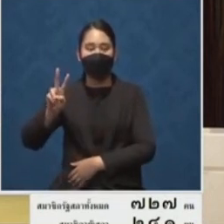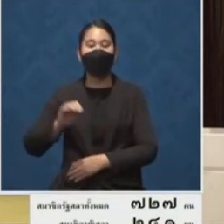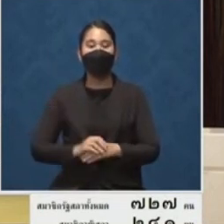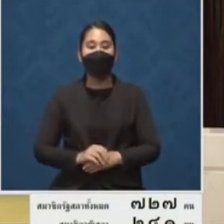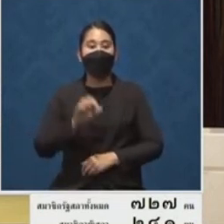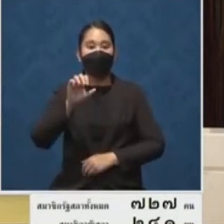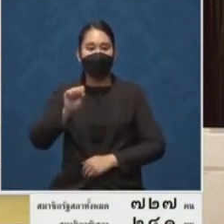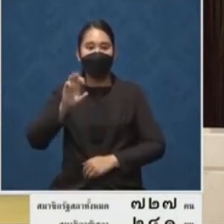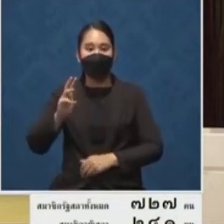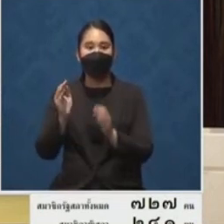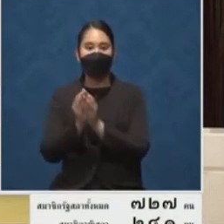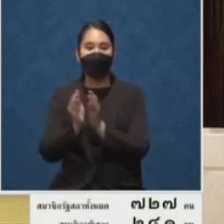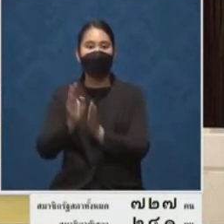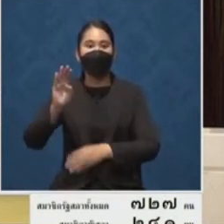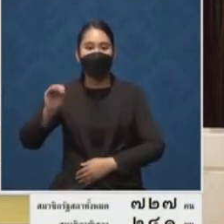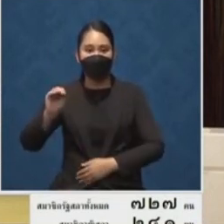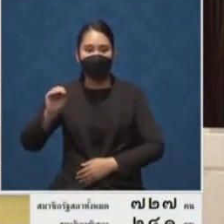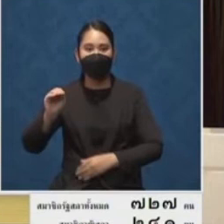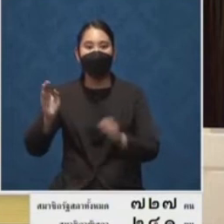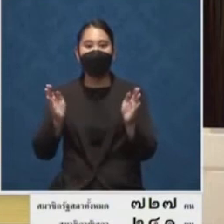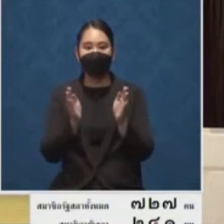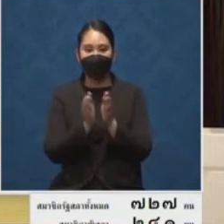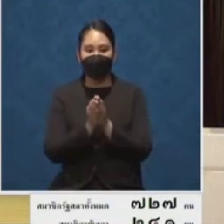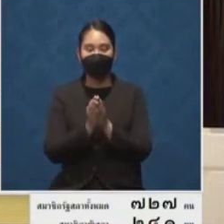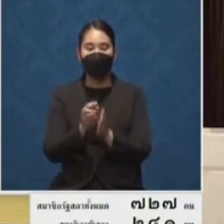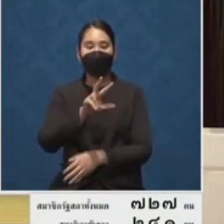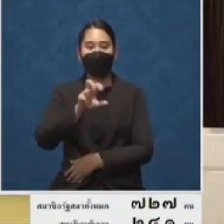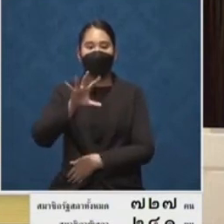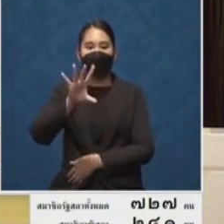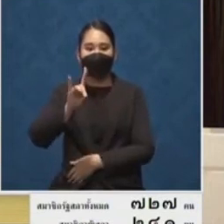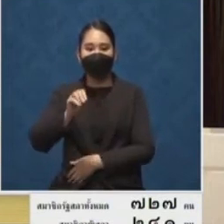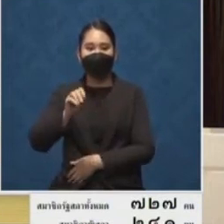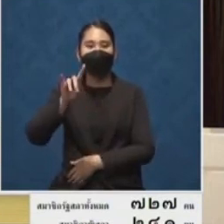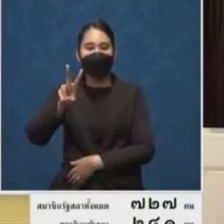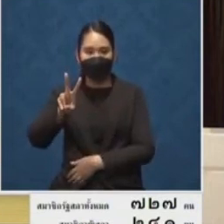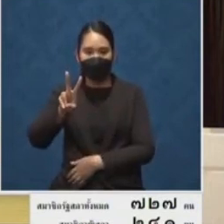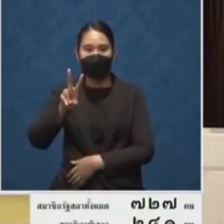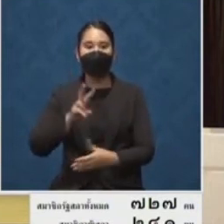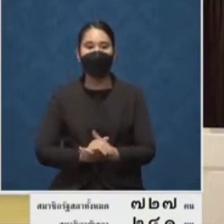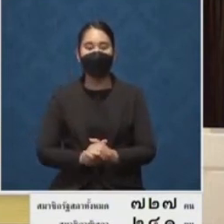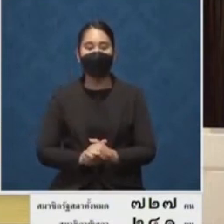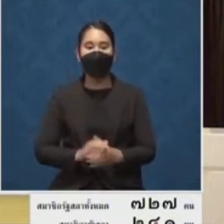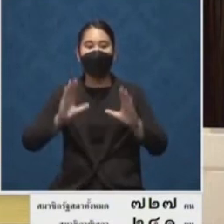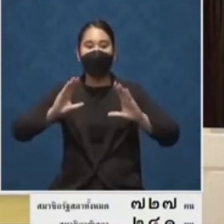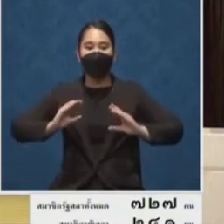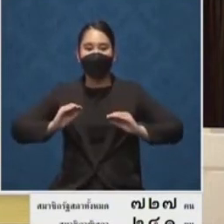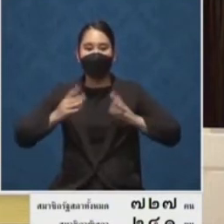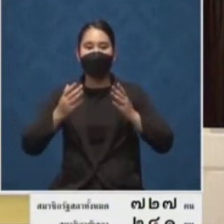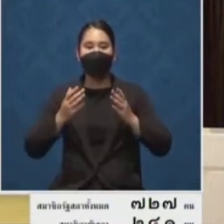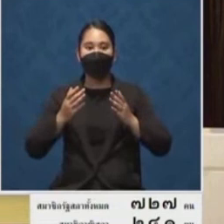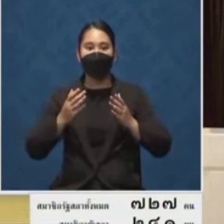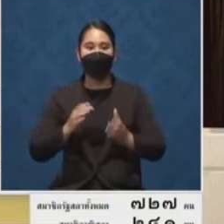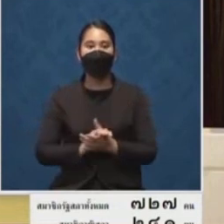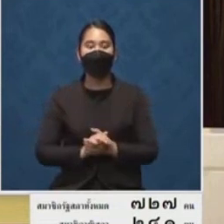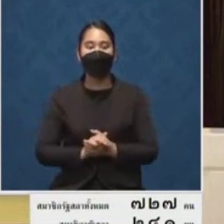สส342คะแนนสว40รวม